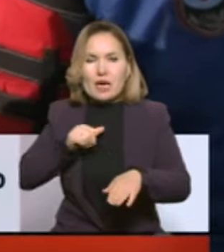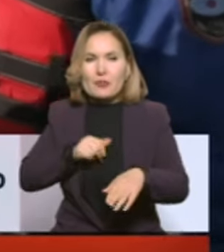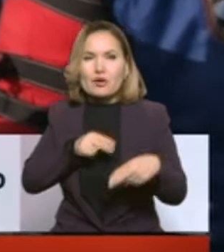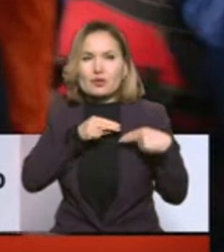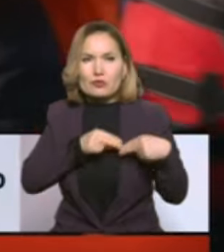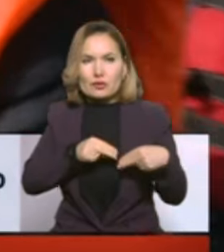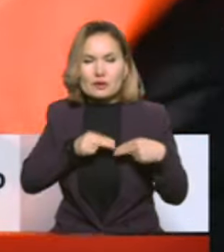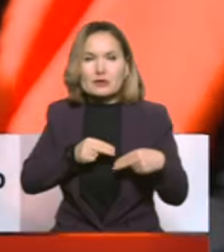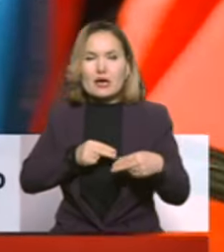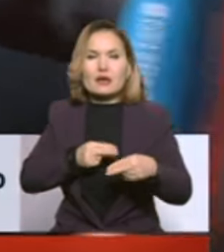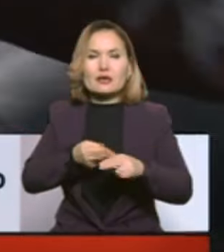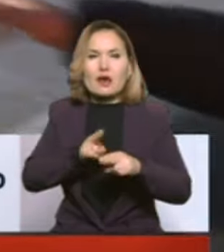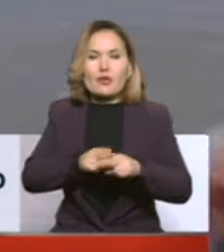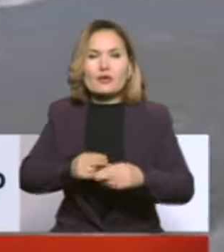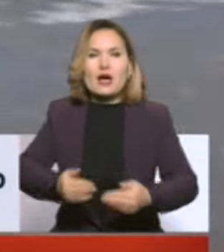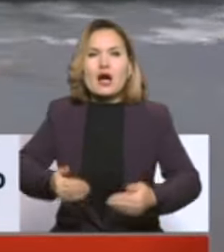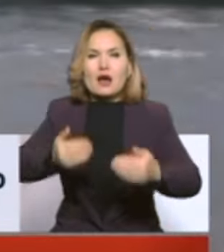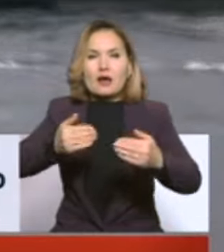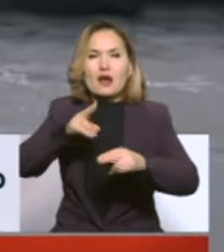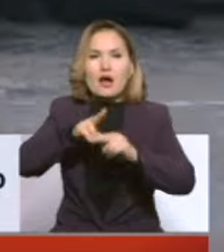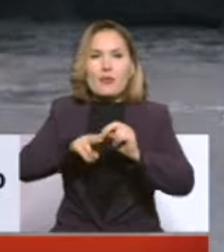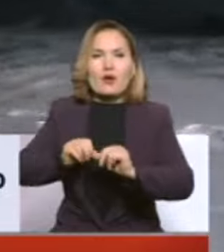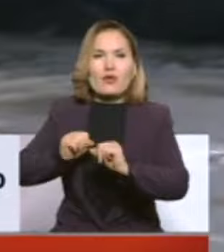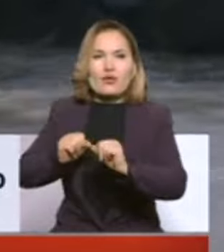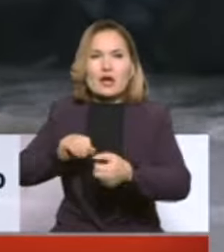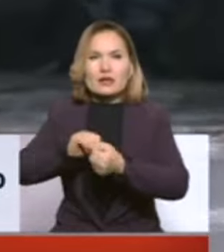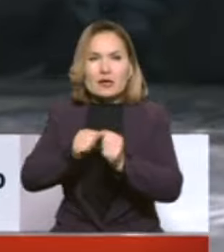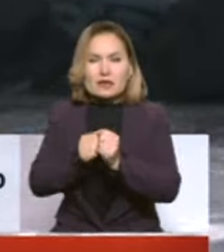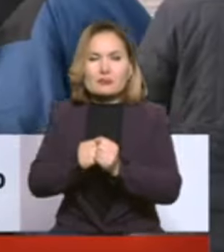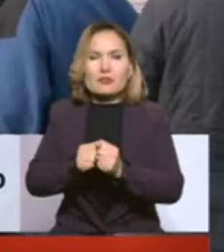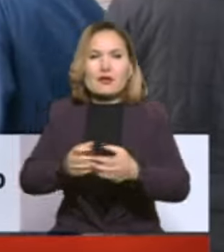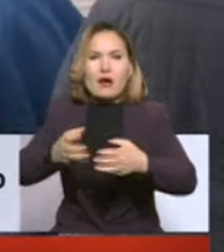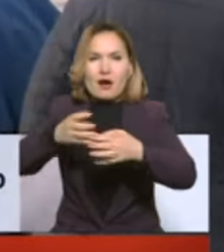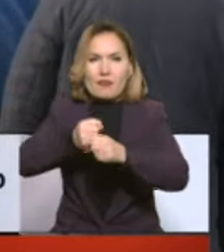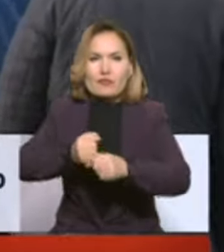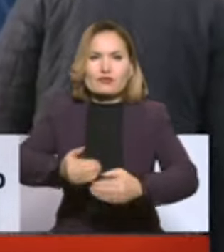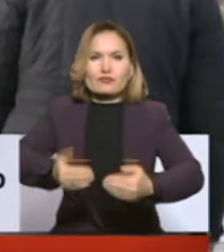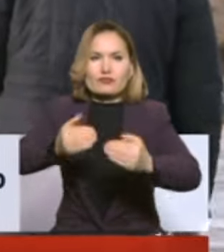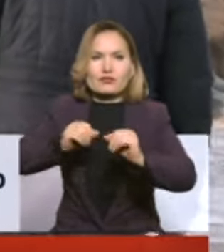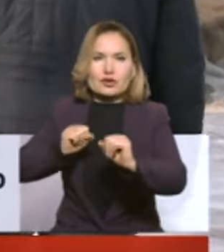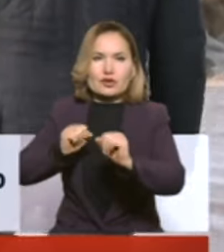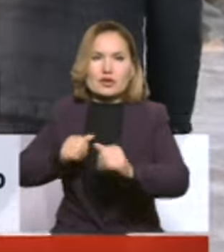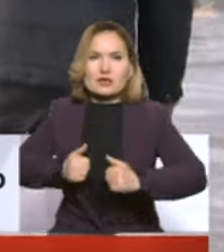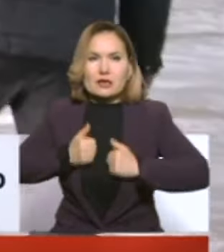осылай жағаға қап төсеп, күшейтіп жатыр.